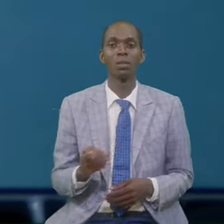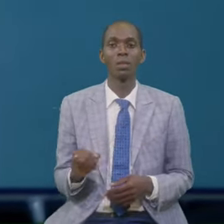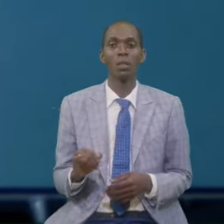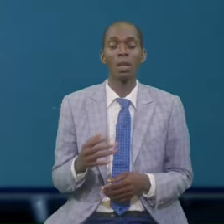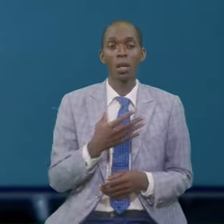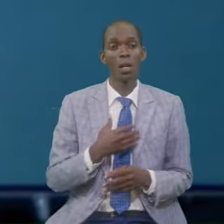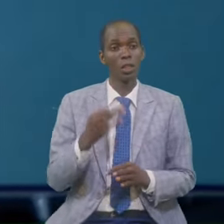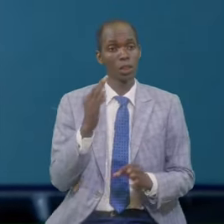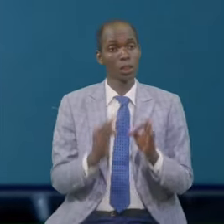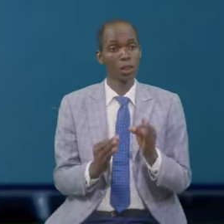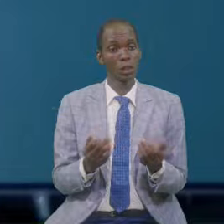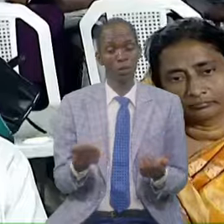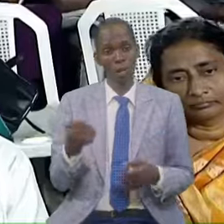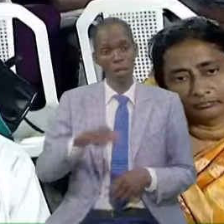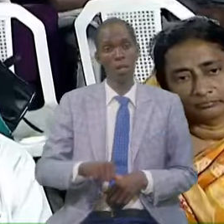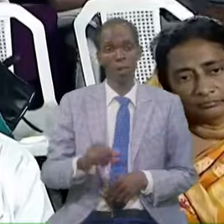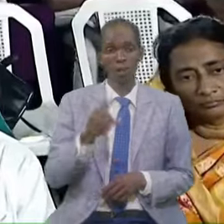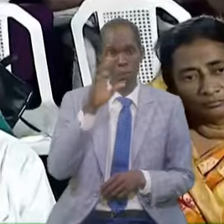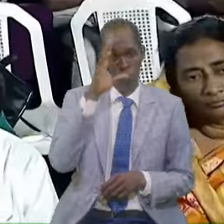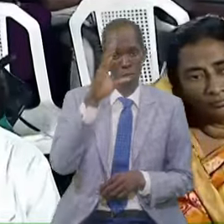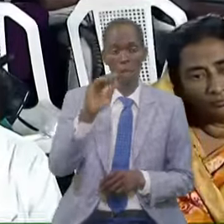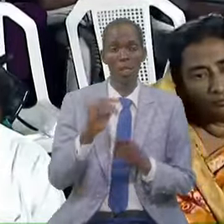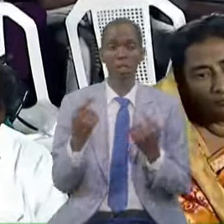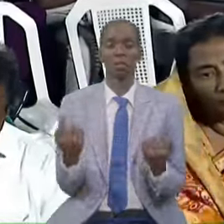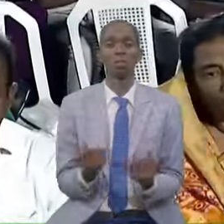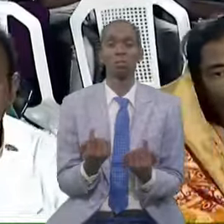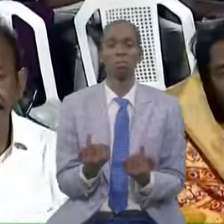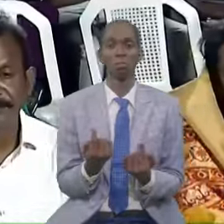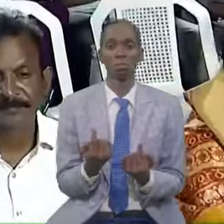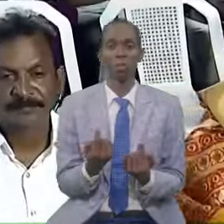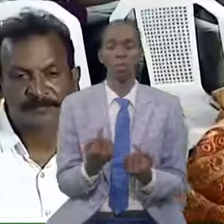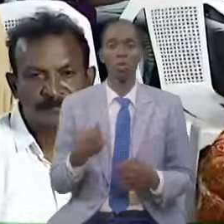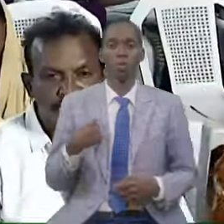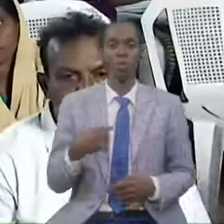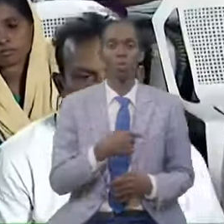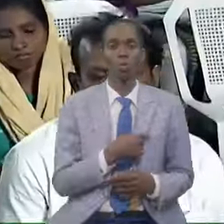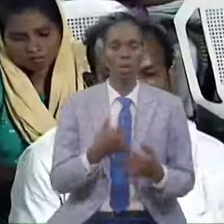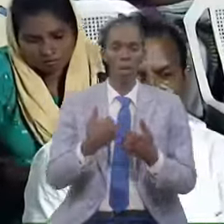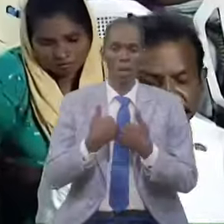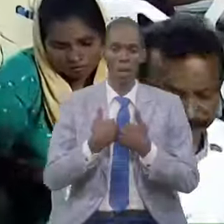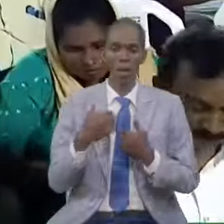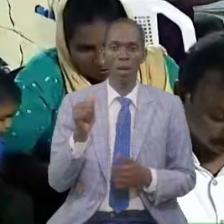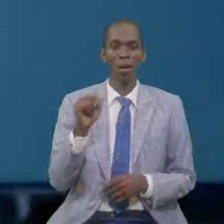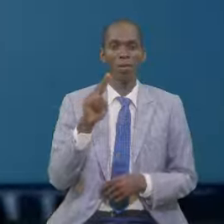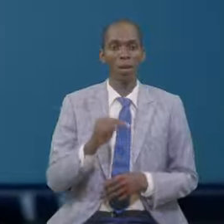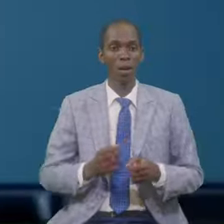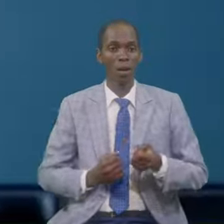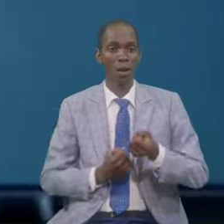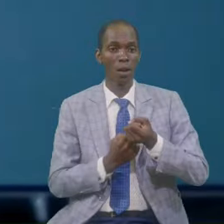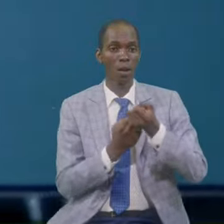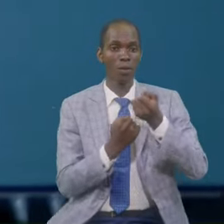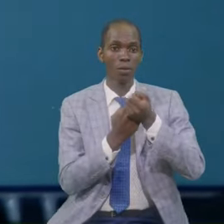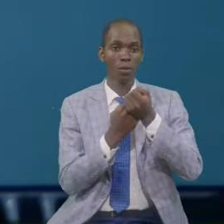man sin. ఏ వ్యక్తైనా పాపం చేస్తే. We have an advocate. మనకు ఒక న్యాయవాది